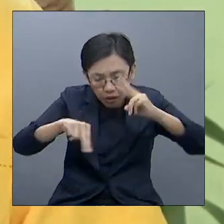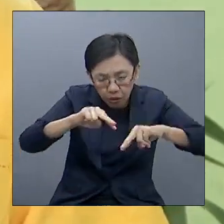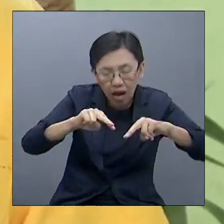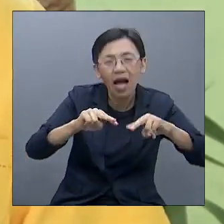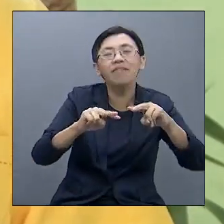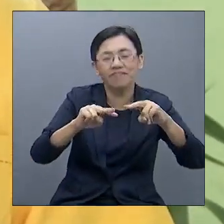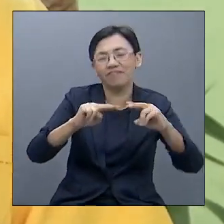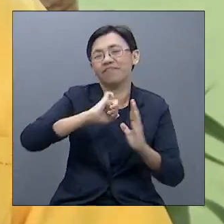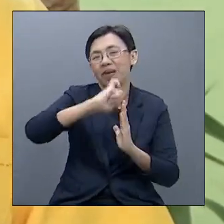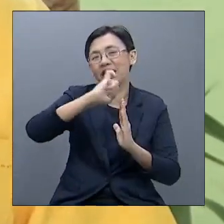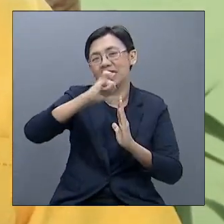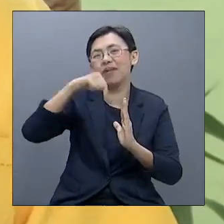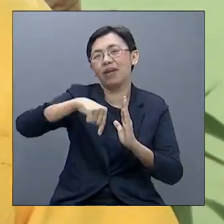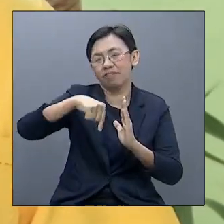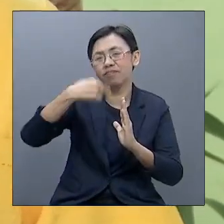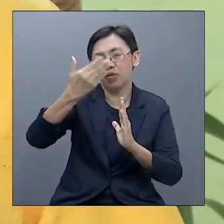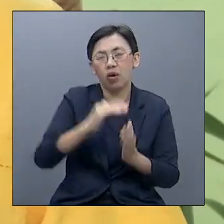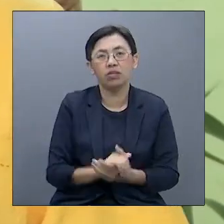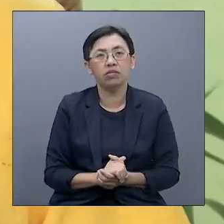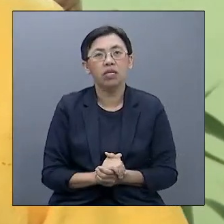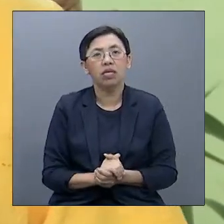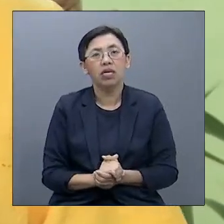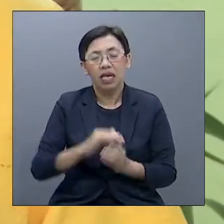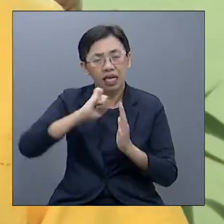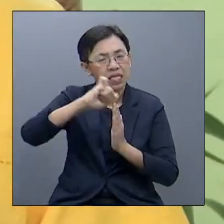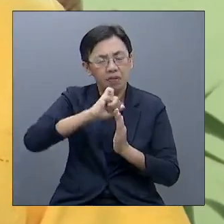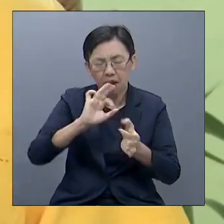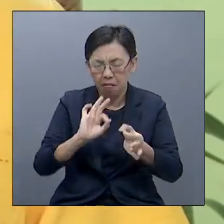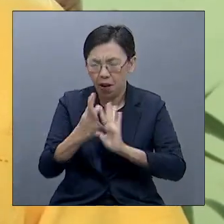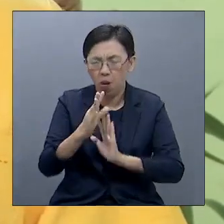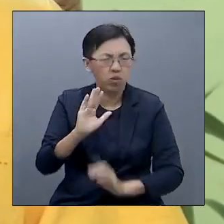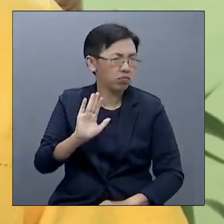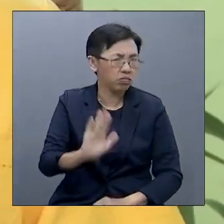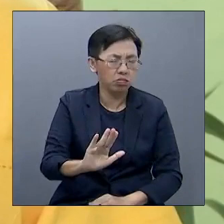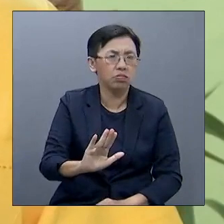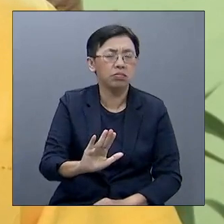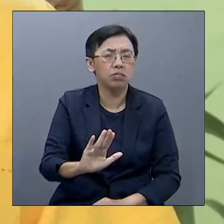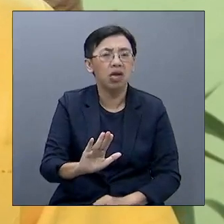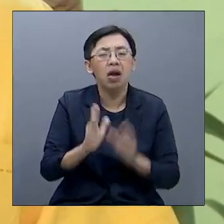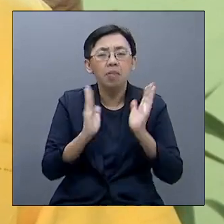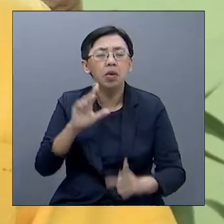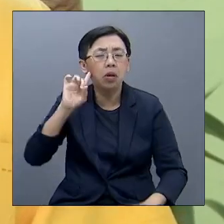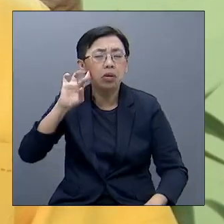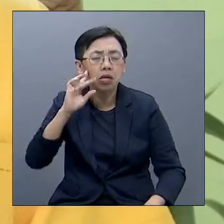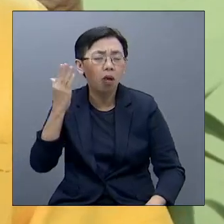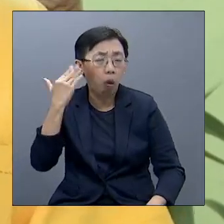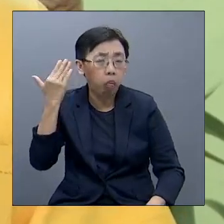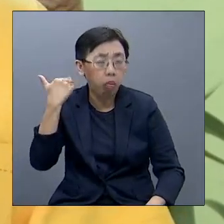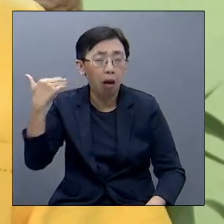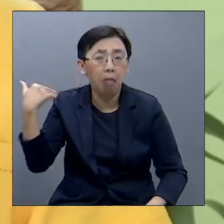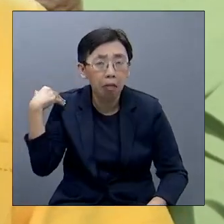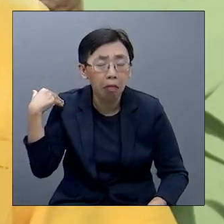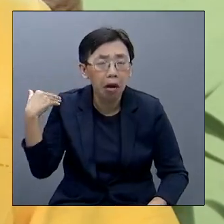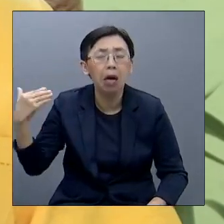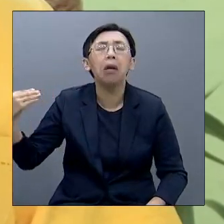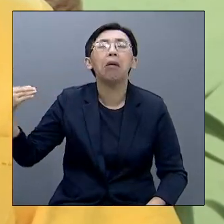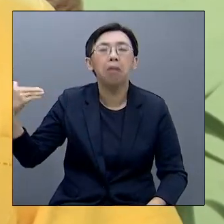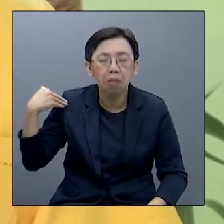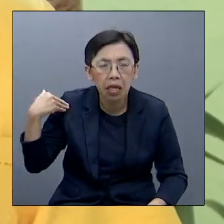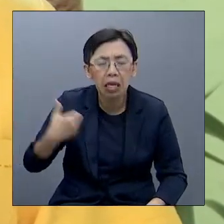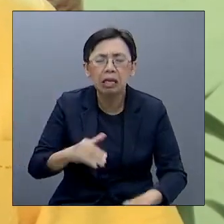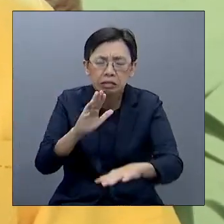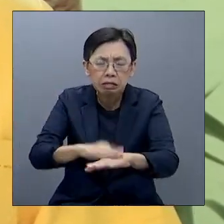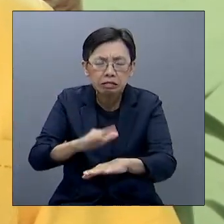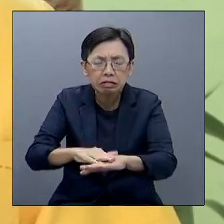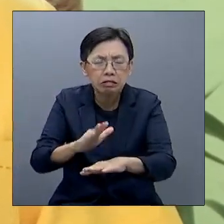ต้องยึดก็คือเราต้องไม่เผาเองในพื้นที่เลยนะครับมีคนฝ่าฝืนไหมมีครับยังไงก็ไม่ฟัง